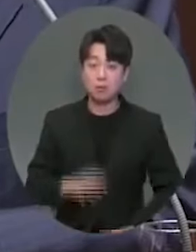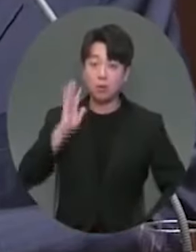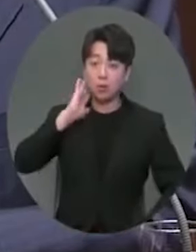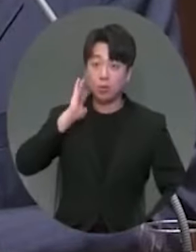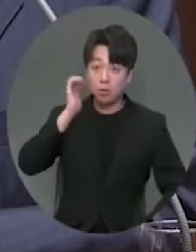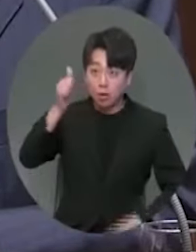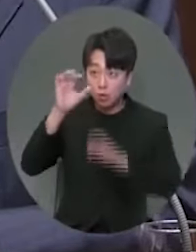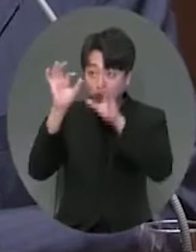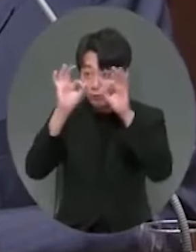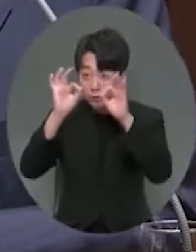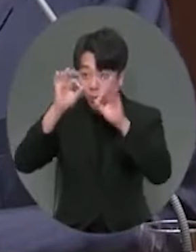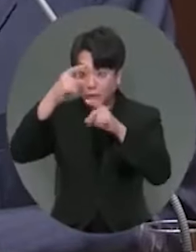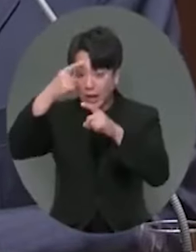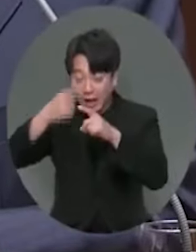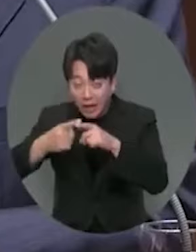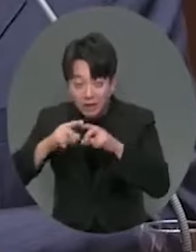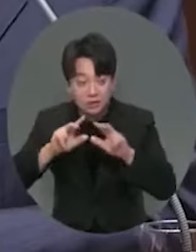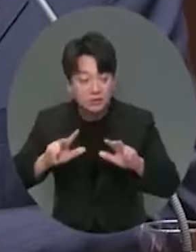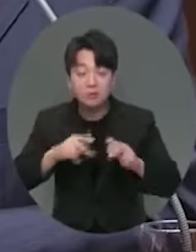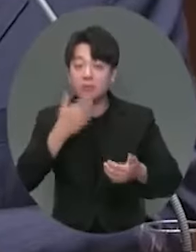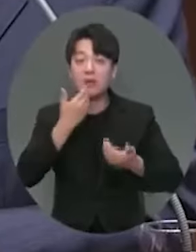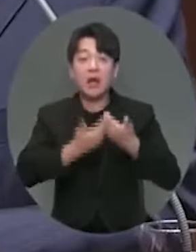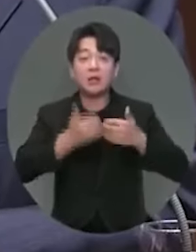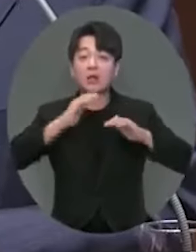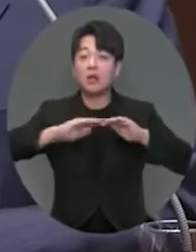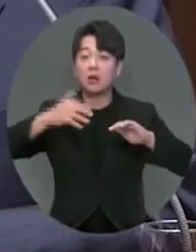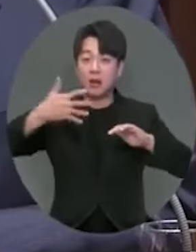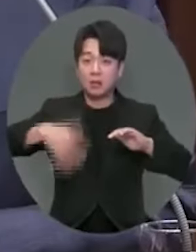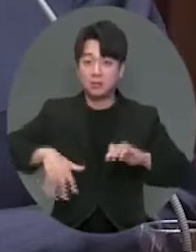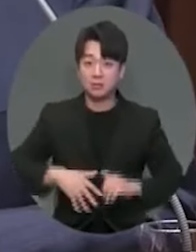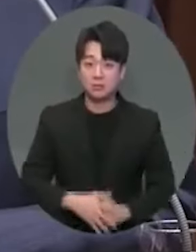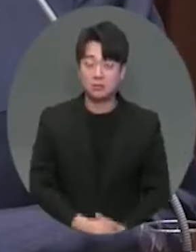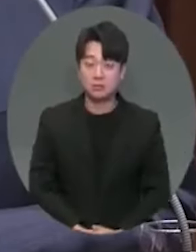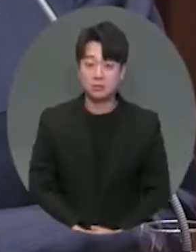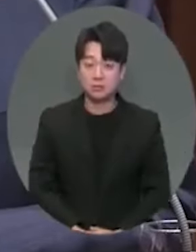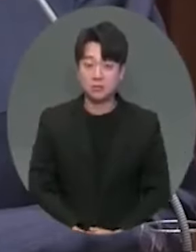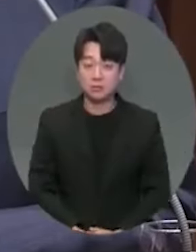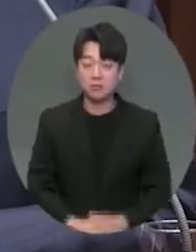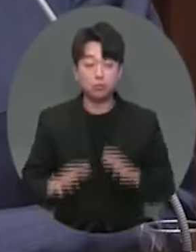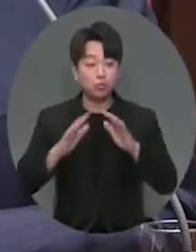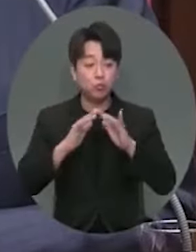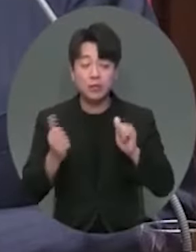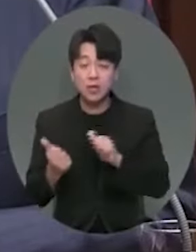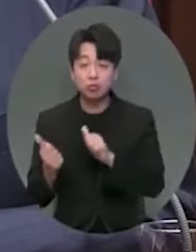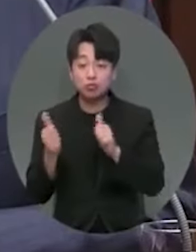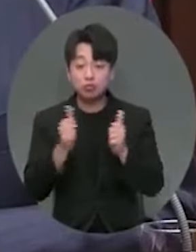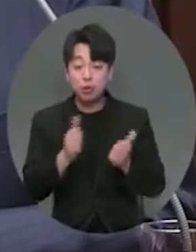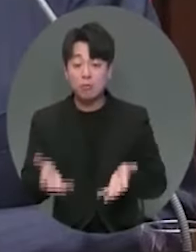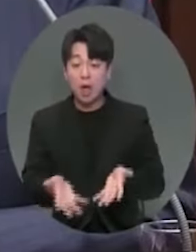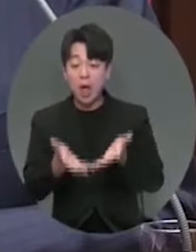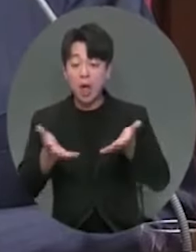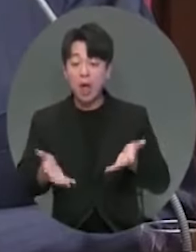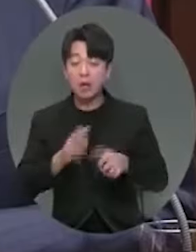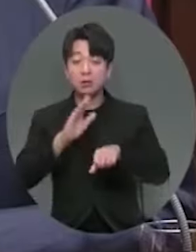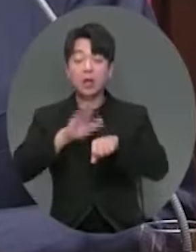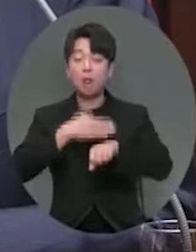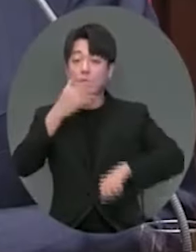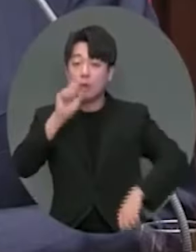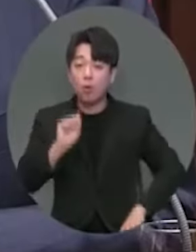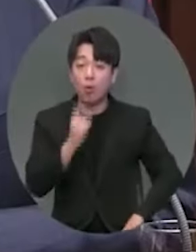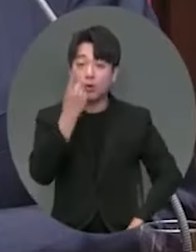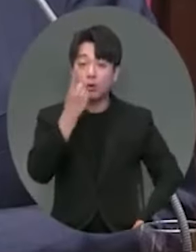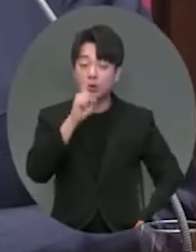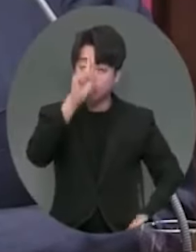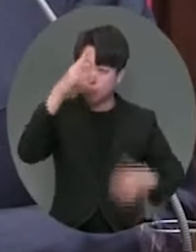놓쳤습니다. 누가 국민을 죽음으로 몰아가고 있습니까? 의사입니까?